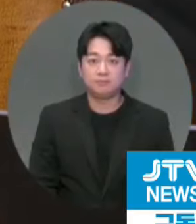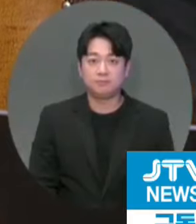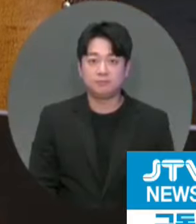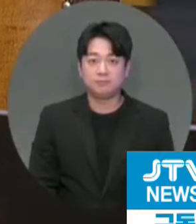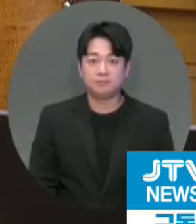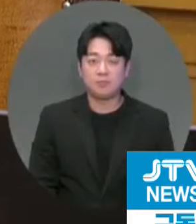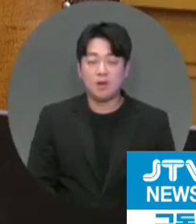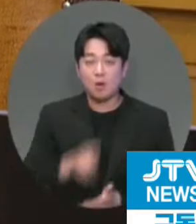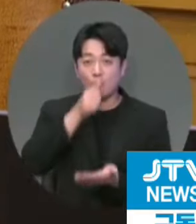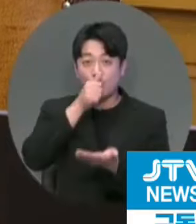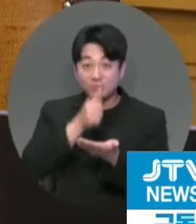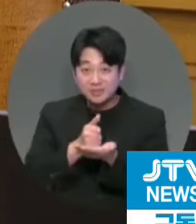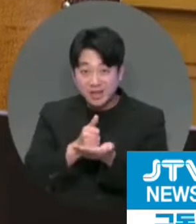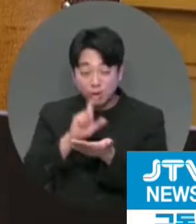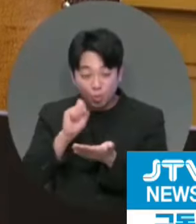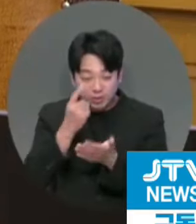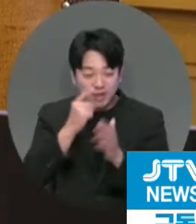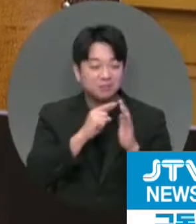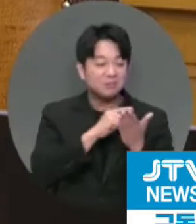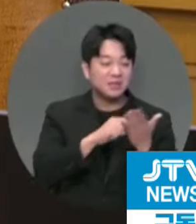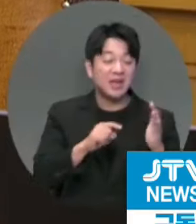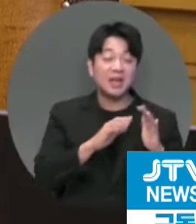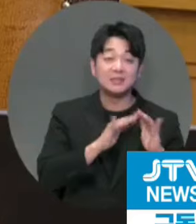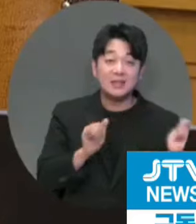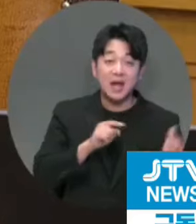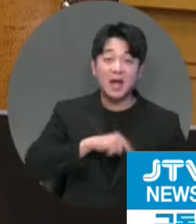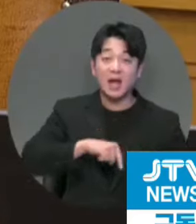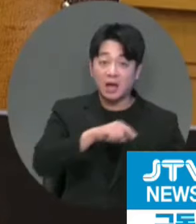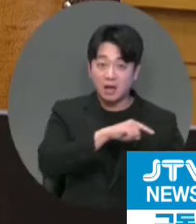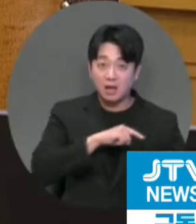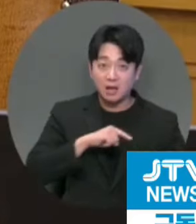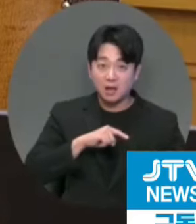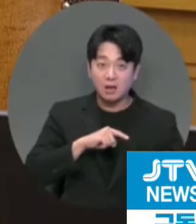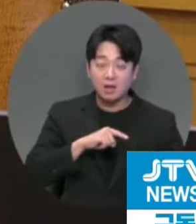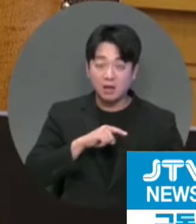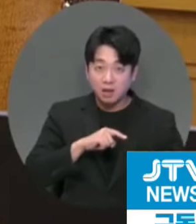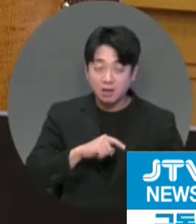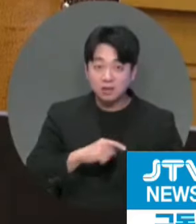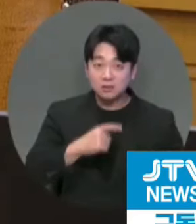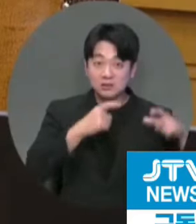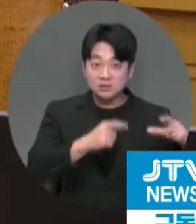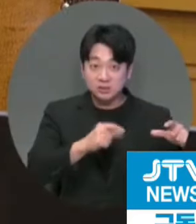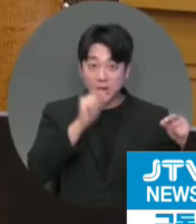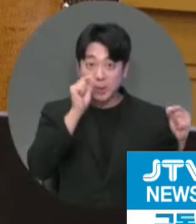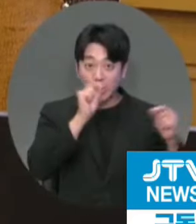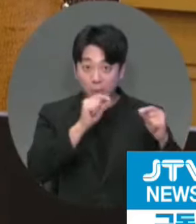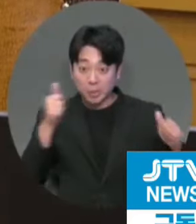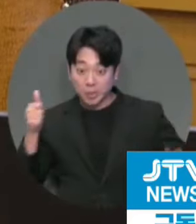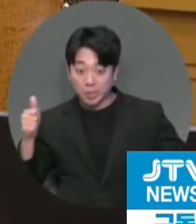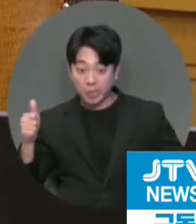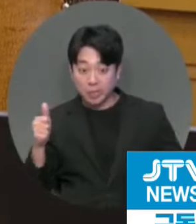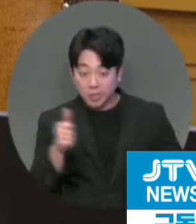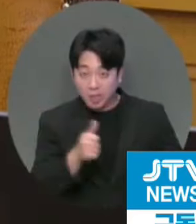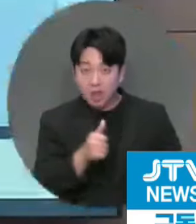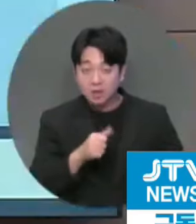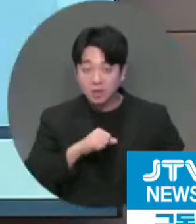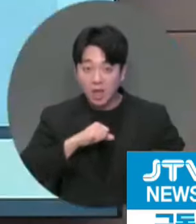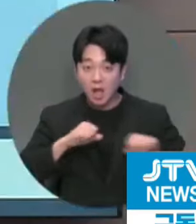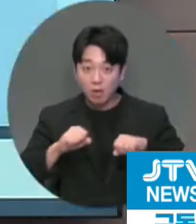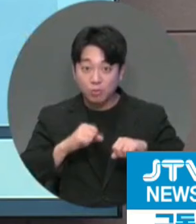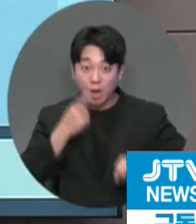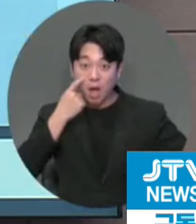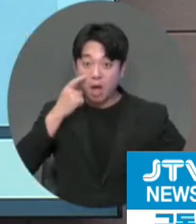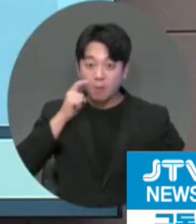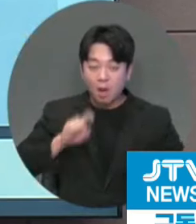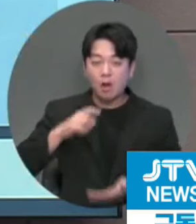범죄 대상자, 범죄 피해자가 되겠죠. 그런을 포함한 특정인한테 접근하려는 위반 건수도 지금 여기 많이 집계는 안 되고